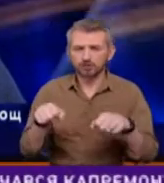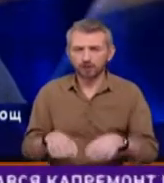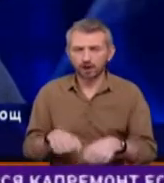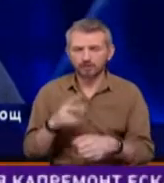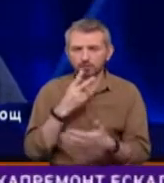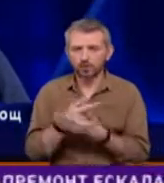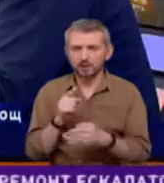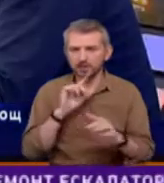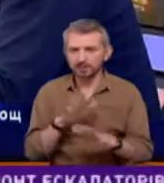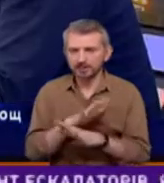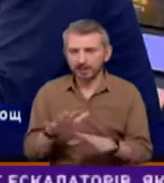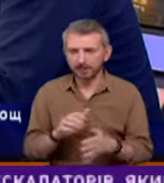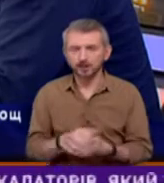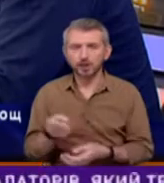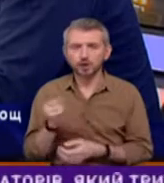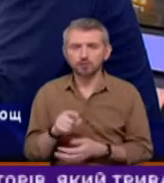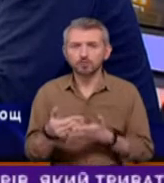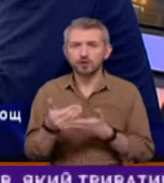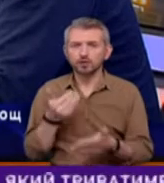показ цих пісень. Тому